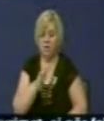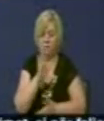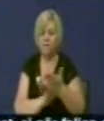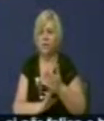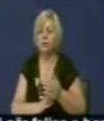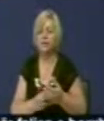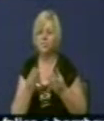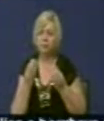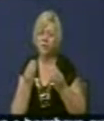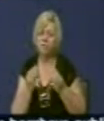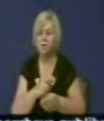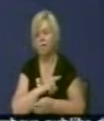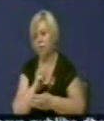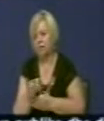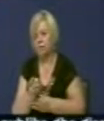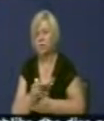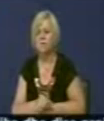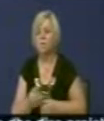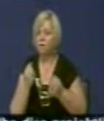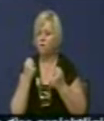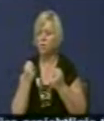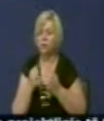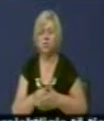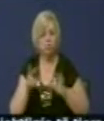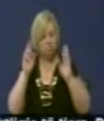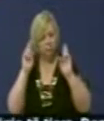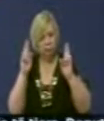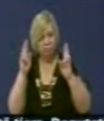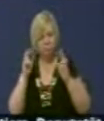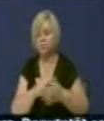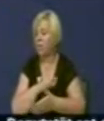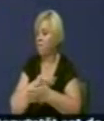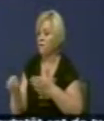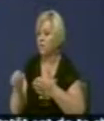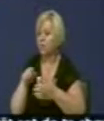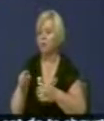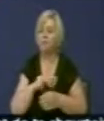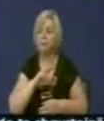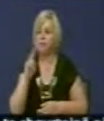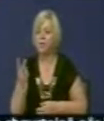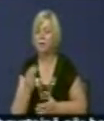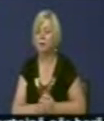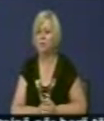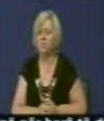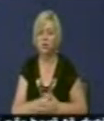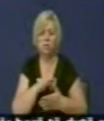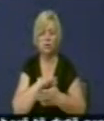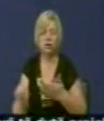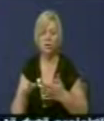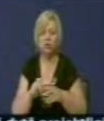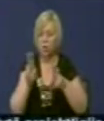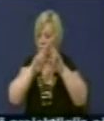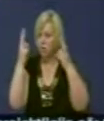njëherë vetëm monitorojnë, nëse kjo s'mjafton, atëherë udhëzojnë e këshillojnë, kurse krejt në fund për çdo eventualitet i kanë